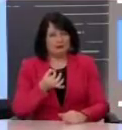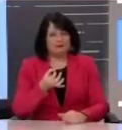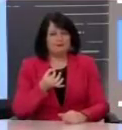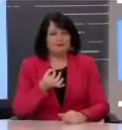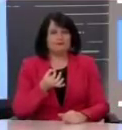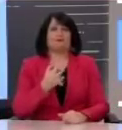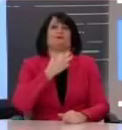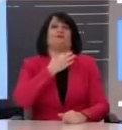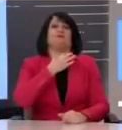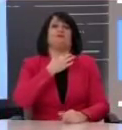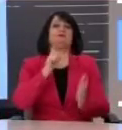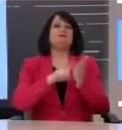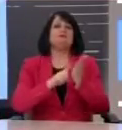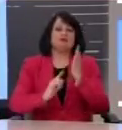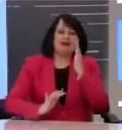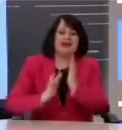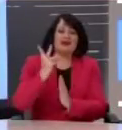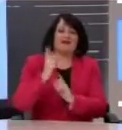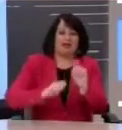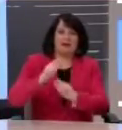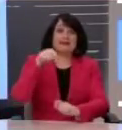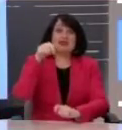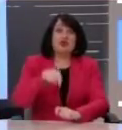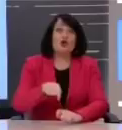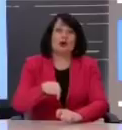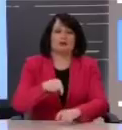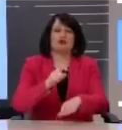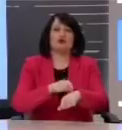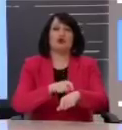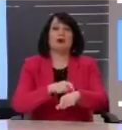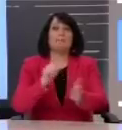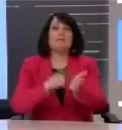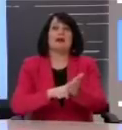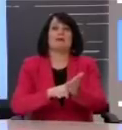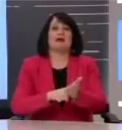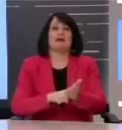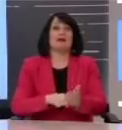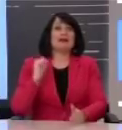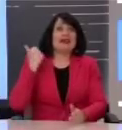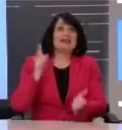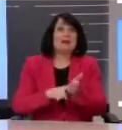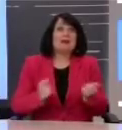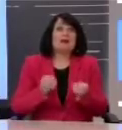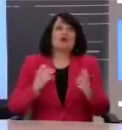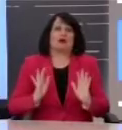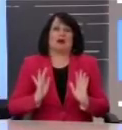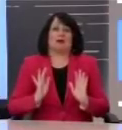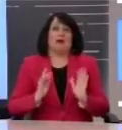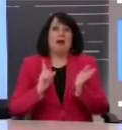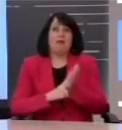ότι είναι αναγκαία η αναβάθμιση του στόλου τώρα. Τώρα. Χθες, μάλλον.